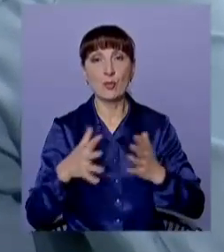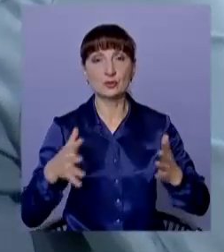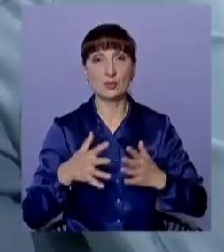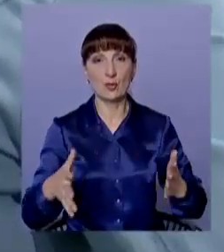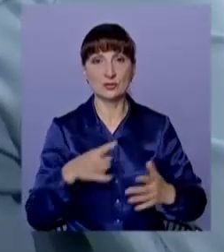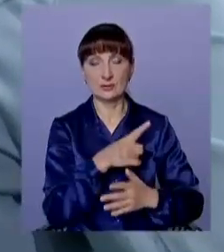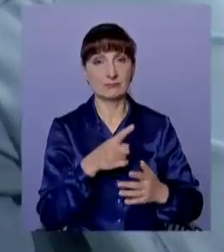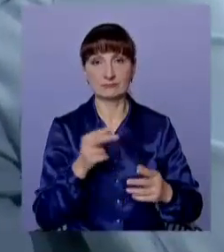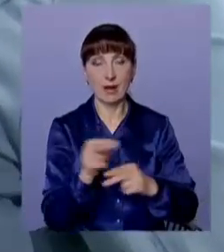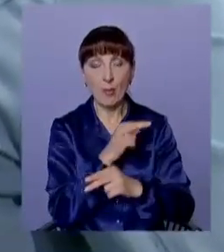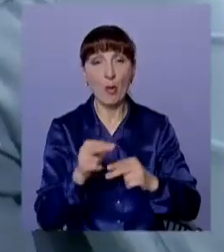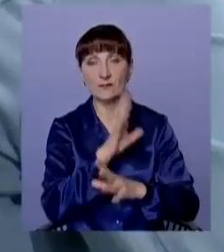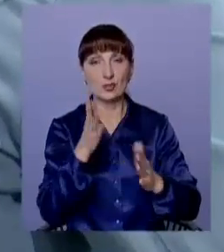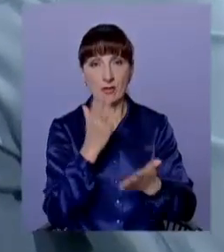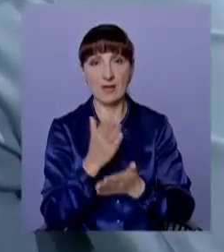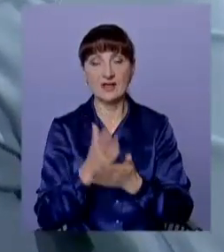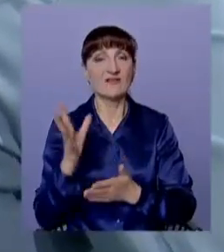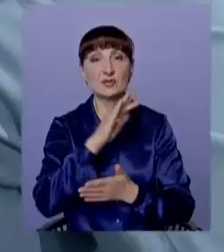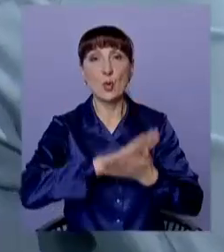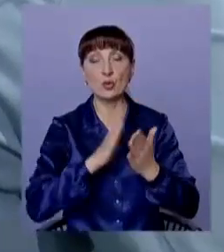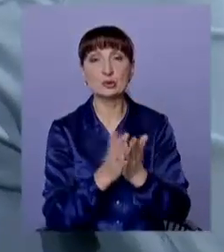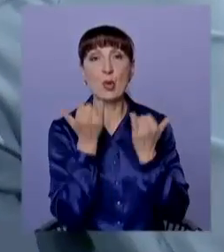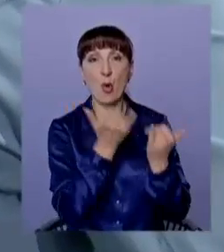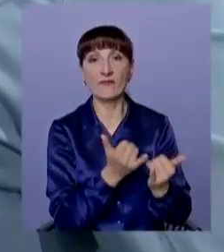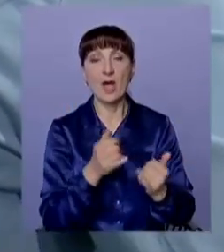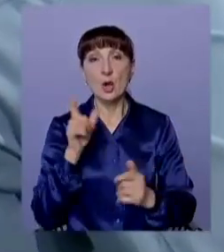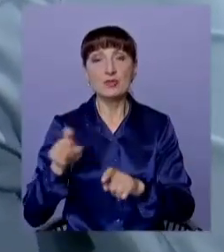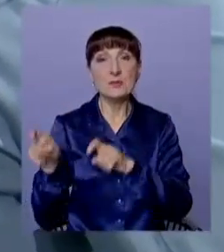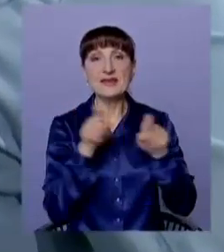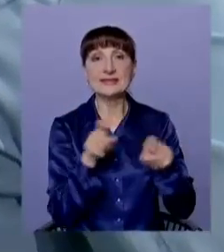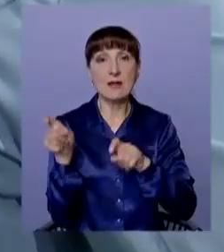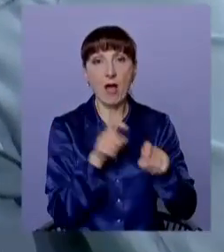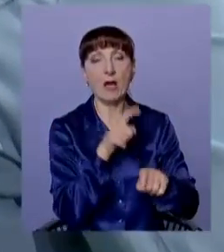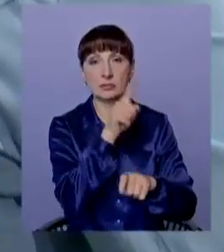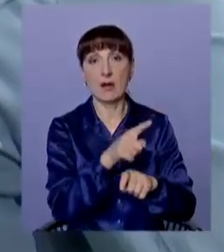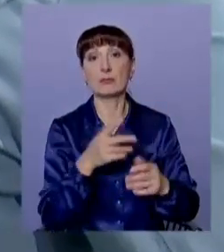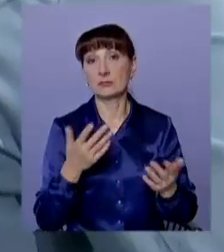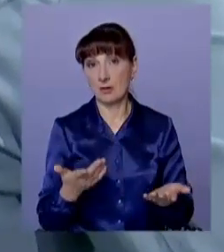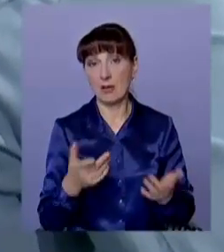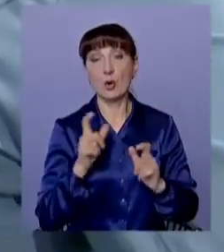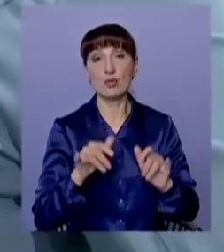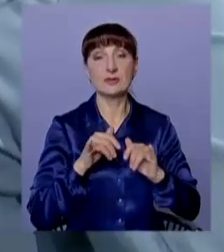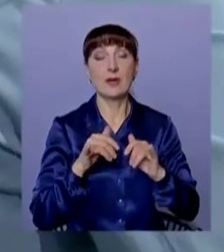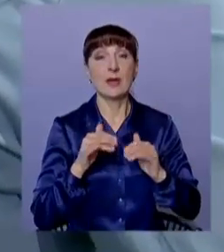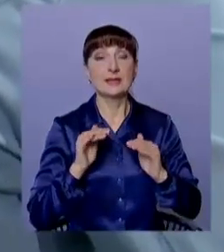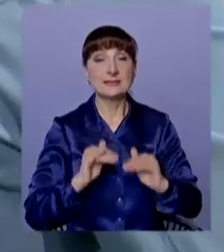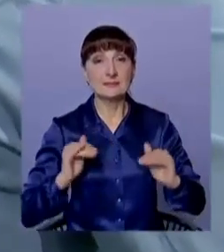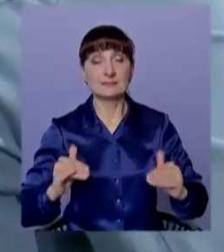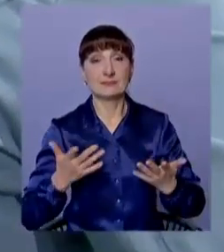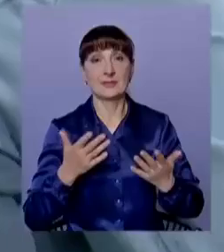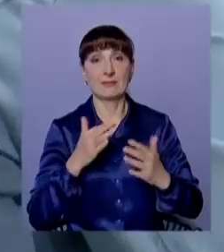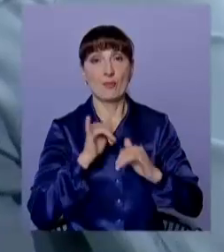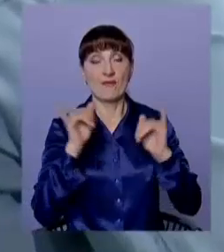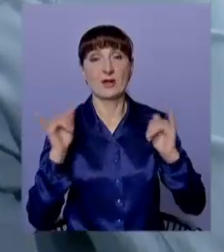так скажем, спросом. Потому все условия создают. Переселение туда идет, соответственно, людей больше, соответственно, и детей больше.